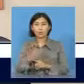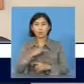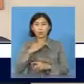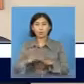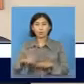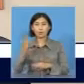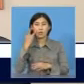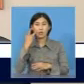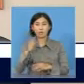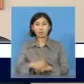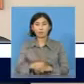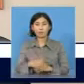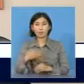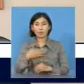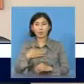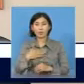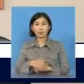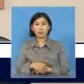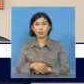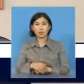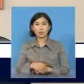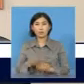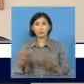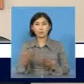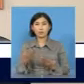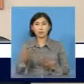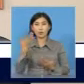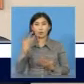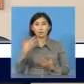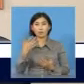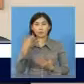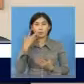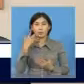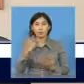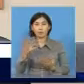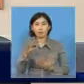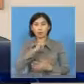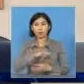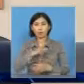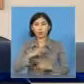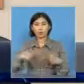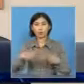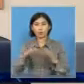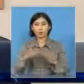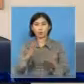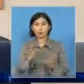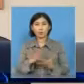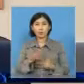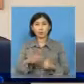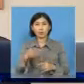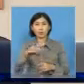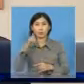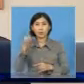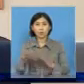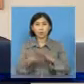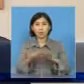мүшелерін әрдайымда біздің қай кезде де өтіп жатқан шараларымызға болмасын, біздің үйірмелеріміз бар, соған біздің